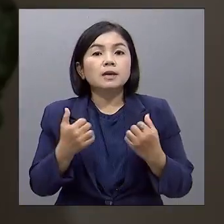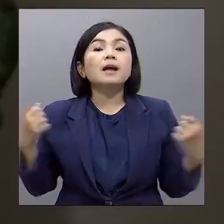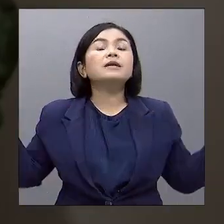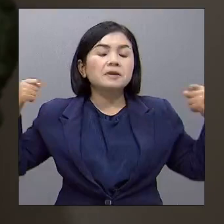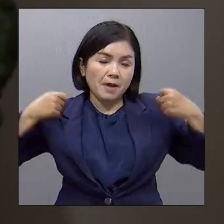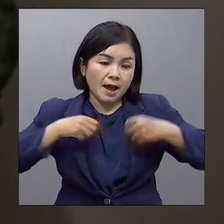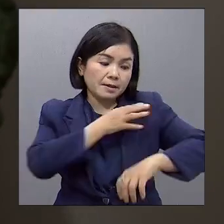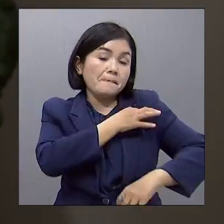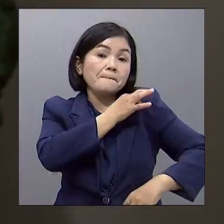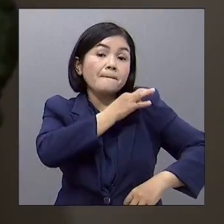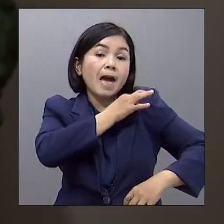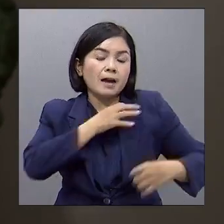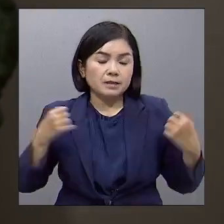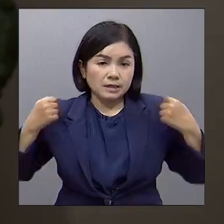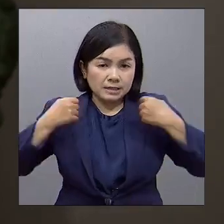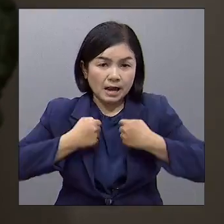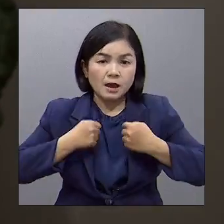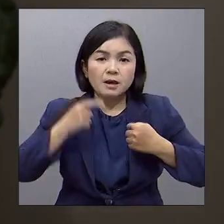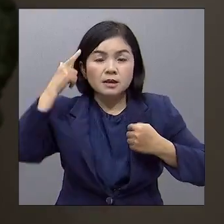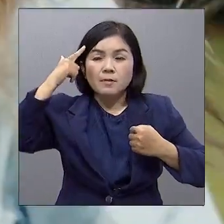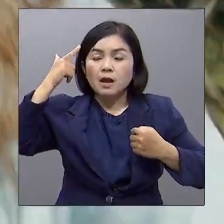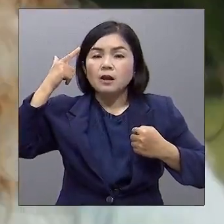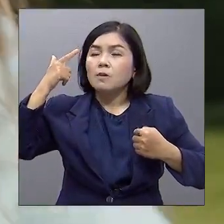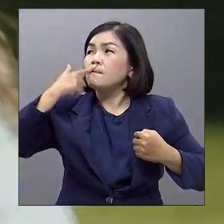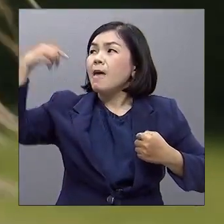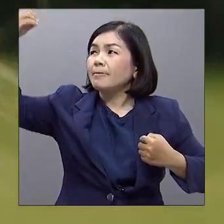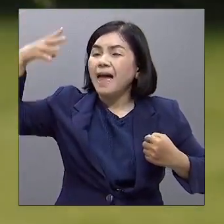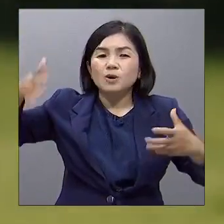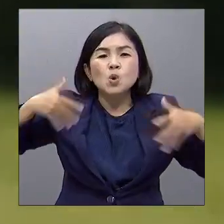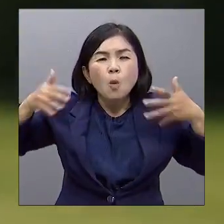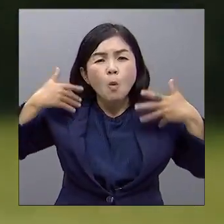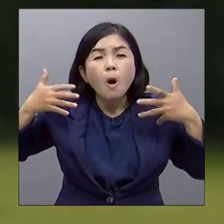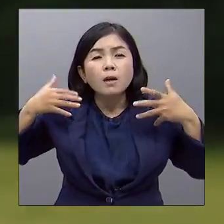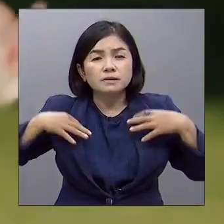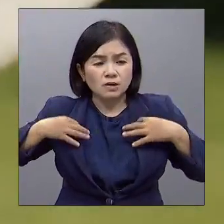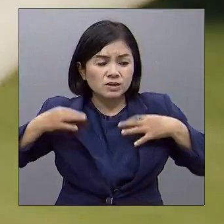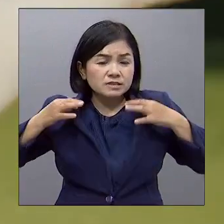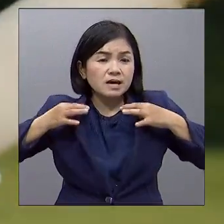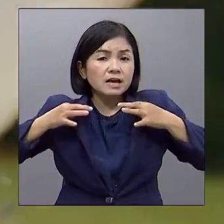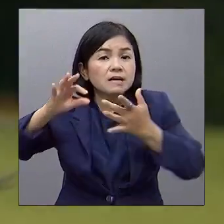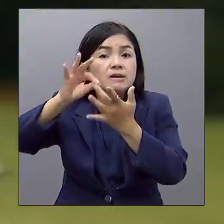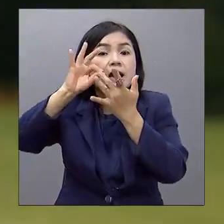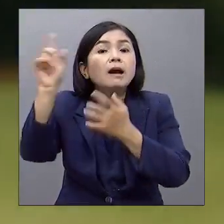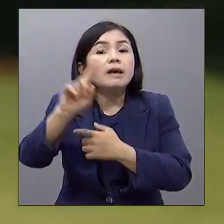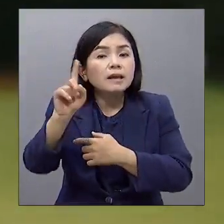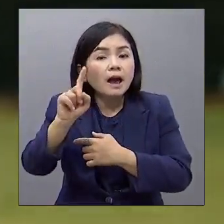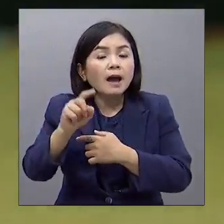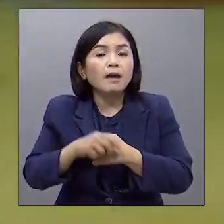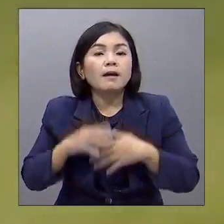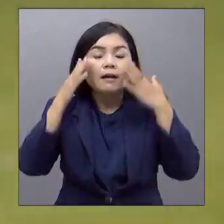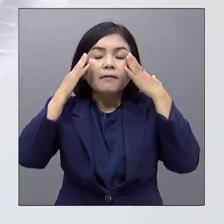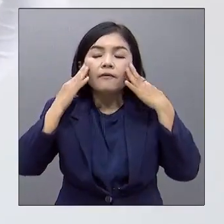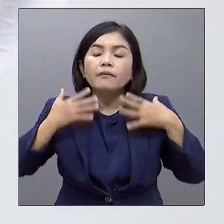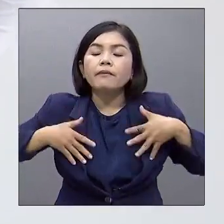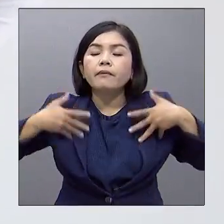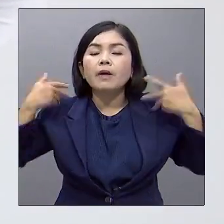วนะครับผมคืออากาศร้อนเราก็คงรู้อยู่แล้วว่าเราควรจะแต่งเนื้อแต่งตัวอะไรที่มันสามารถระบายความร้อนได้ดีนะครับคือไม่ต้องเรียกว่าปิดผิวหนังอะไรม